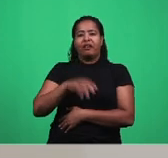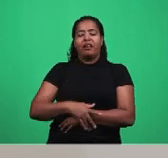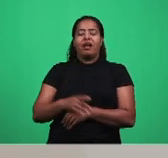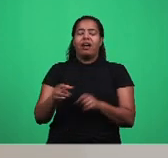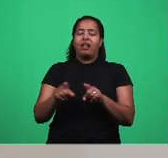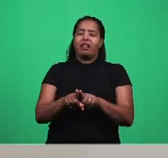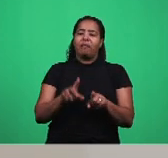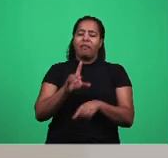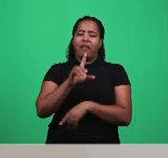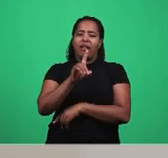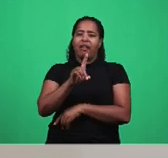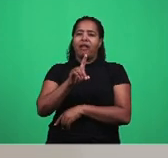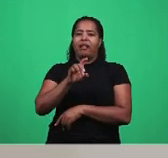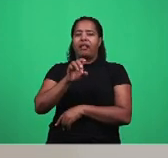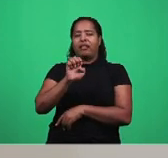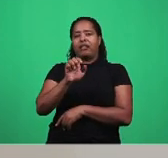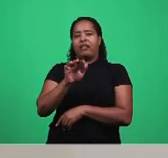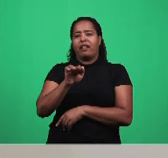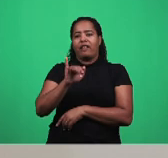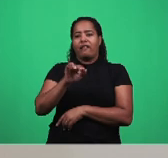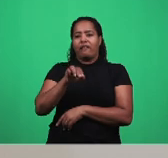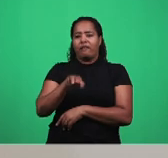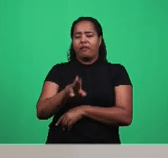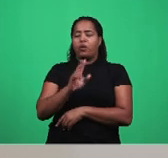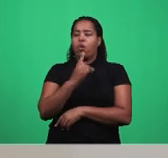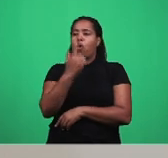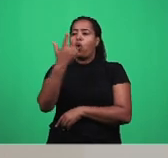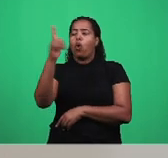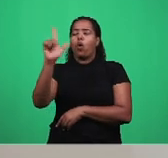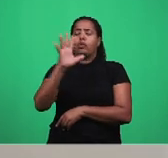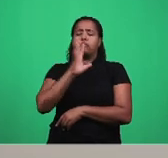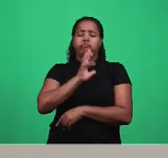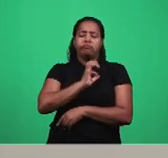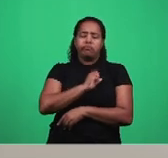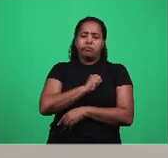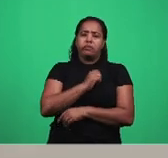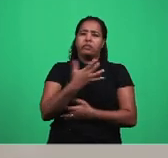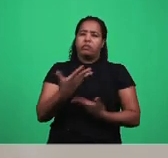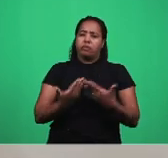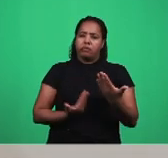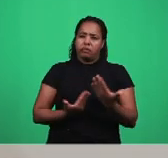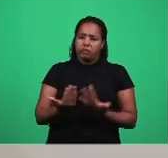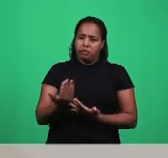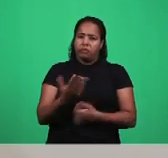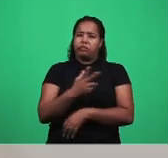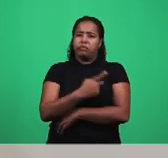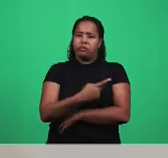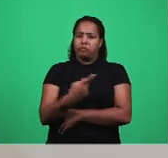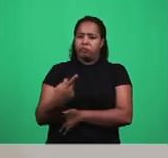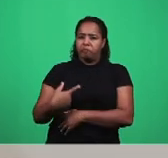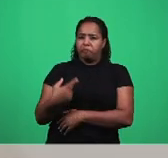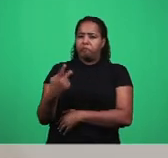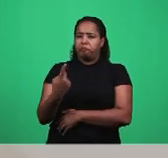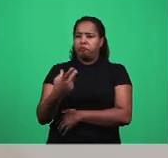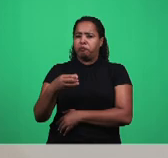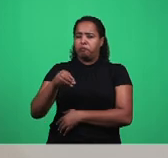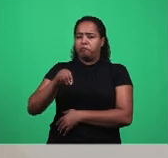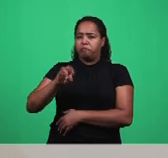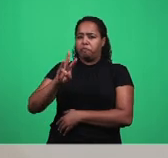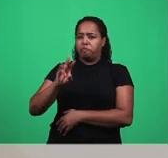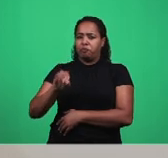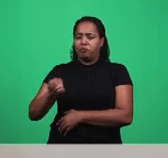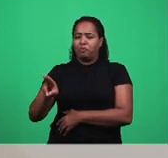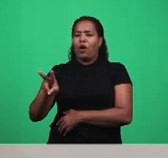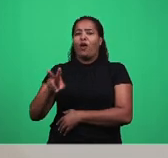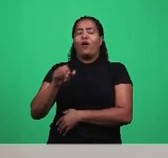Delphi et nos bien-aimés, d'autres pasteurs, le pasteur Paul et d'autres pasteurs